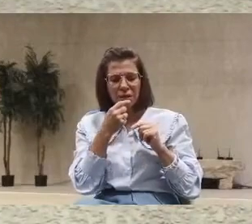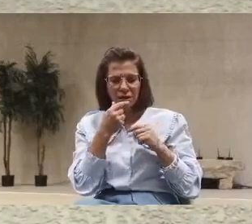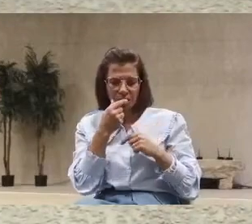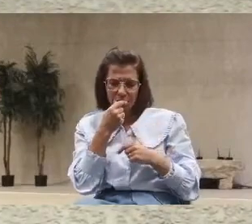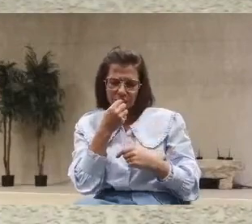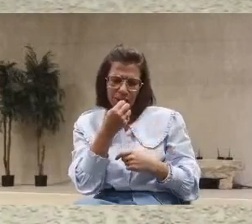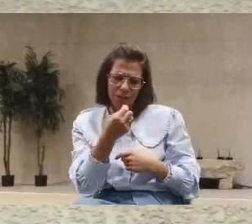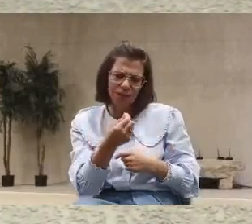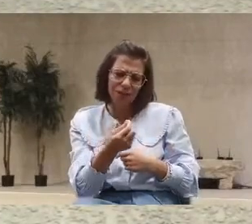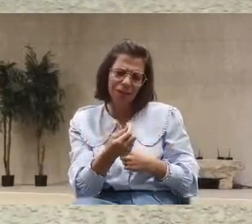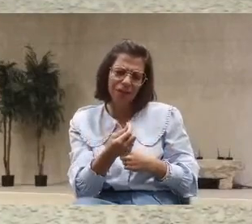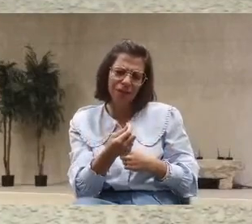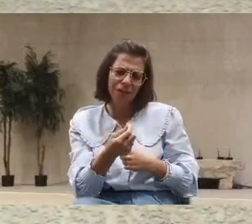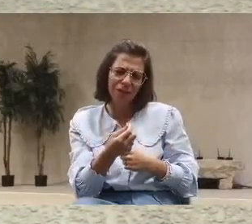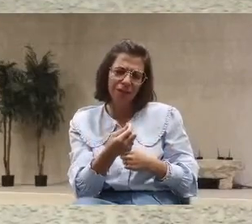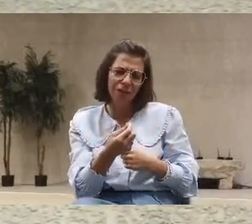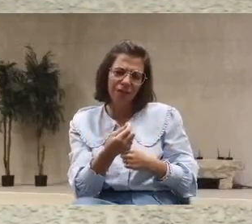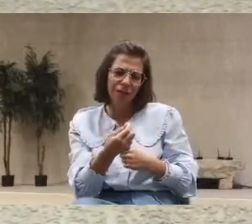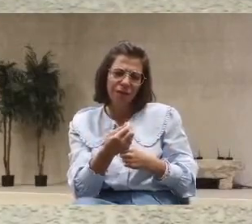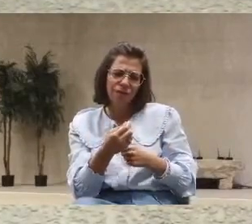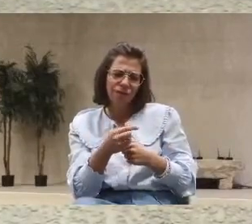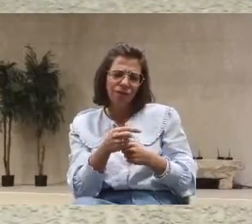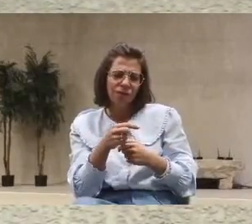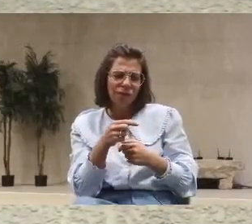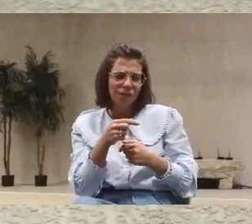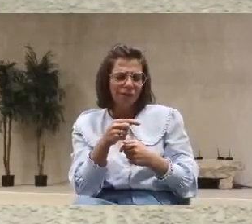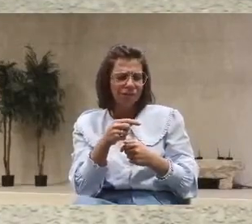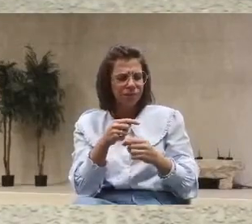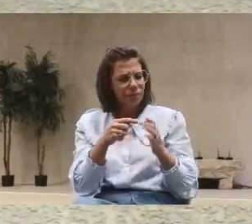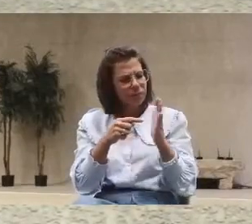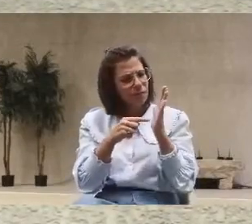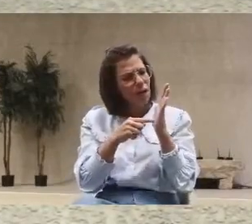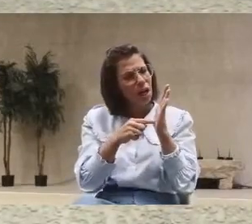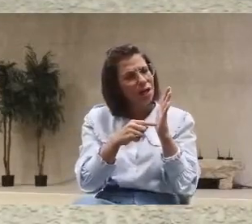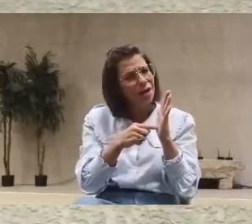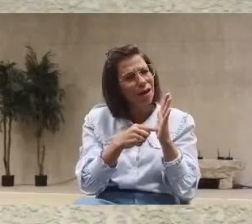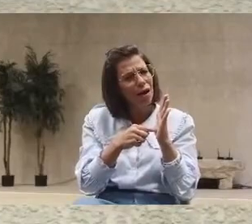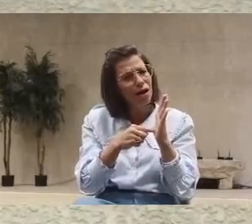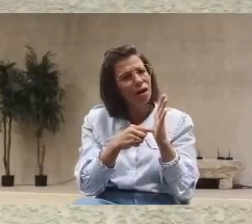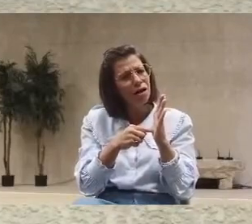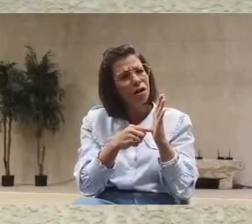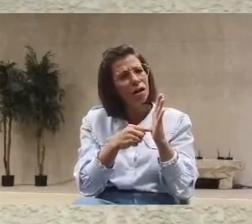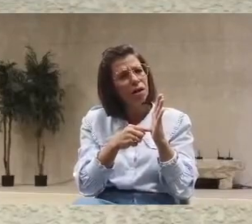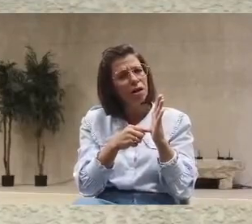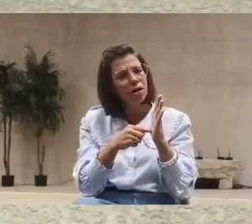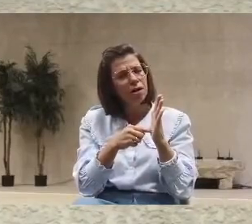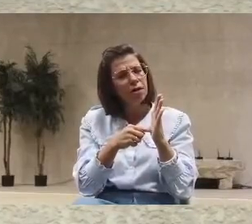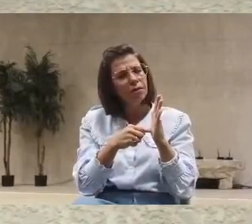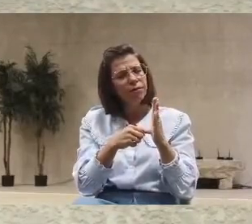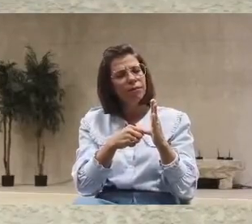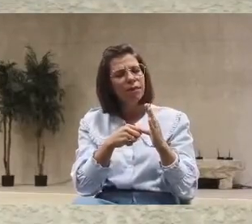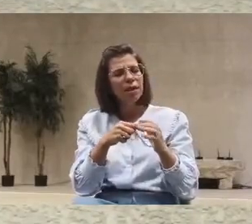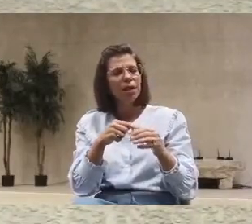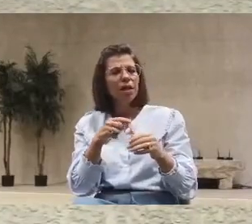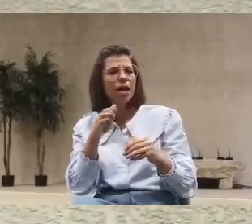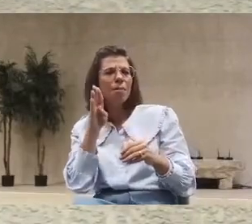c'est pas possible la femme elle a dit il faut que tu tires parce que c'est toi qu'on va te tuer c'est comme ça